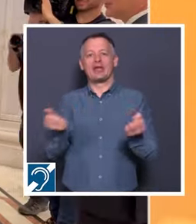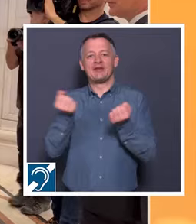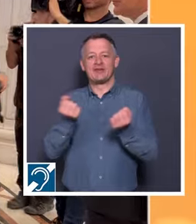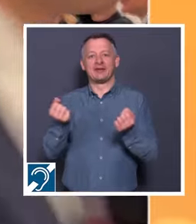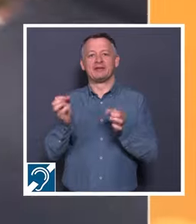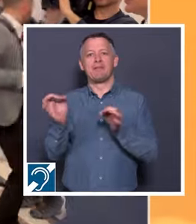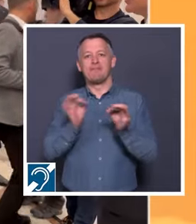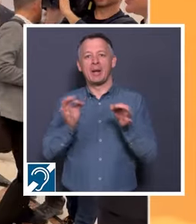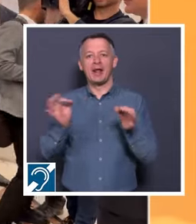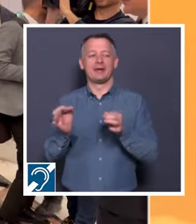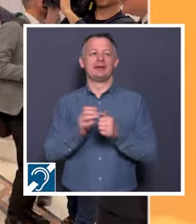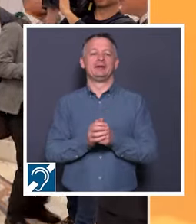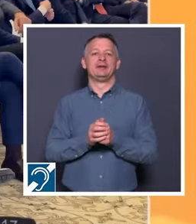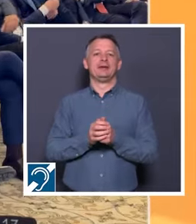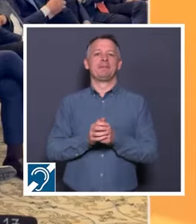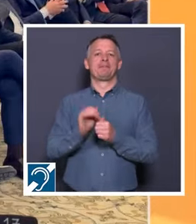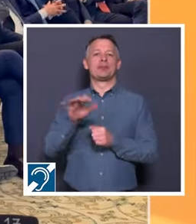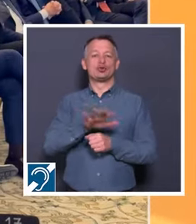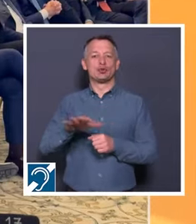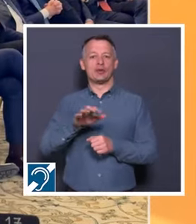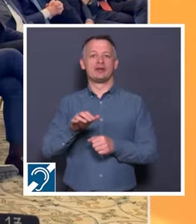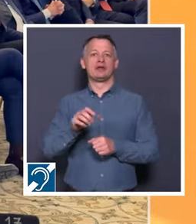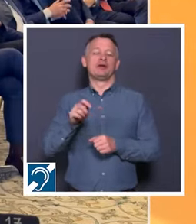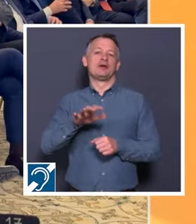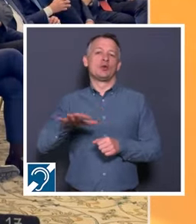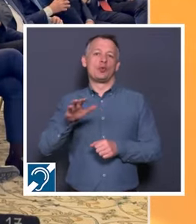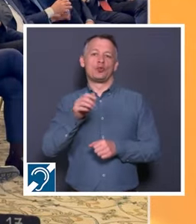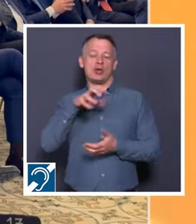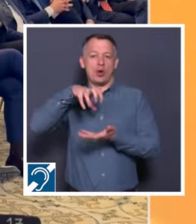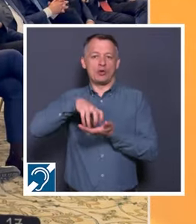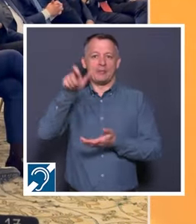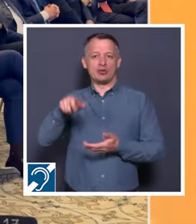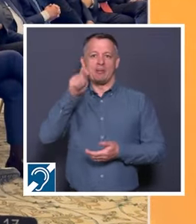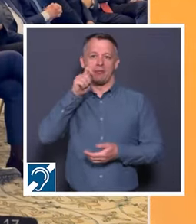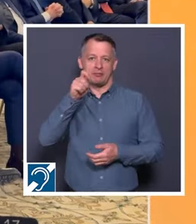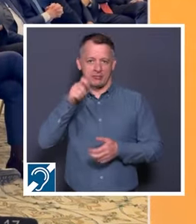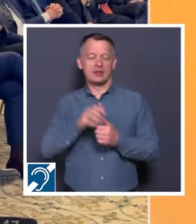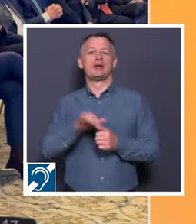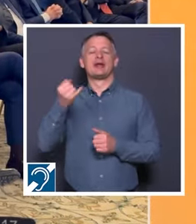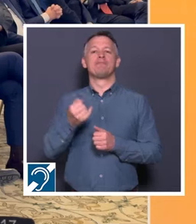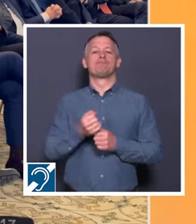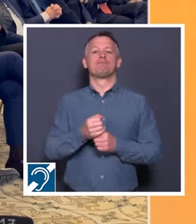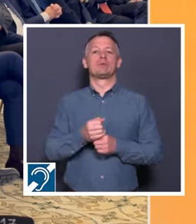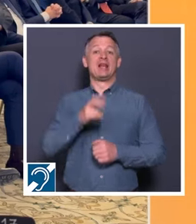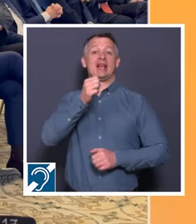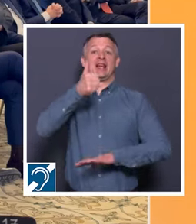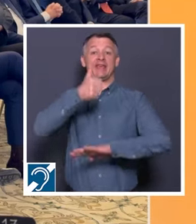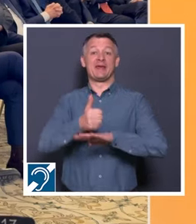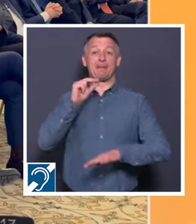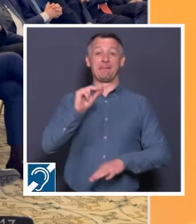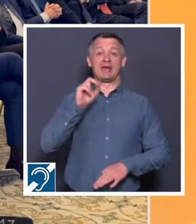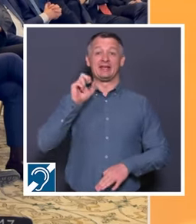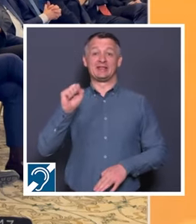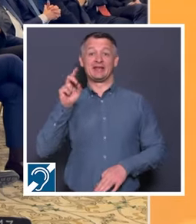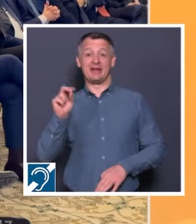de candidaturile locale în secuime, ei bine, în afară de această problemă, liderii PNL și PSD trebuie să-și